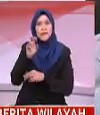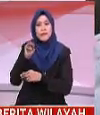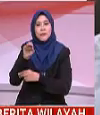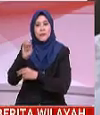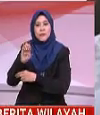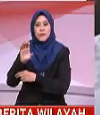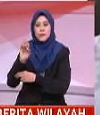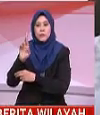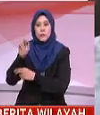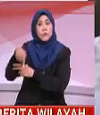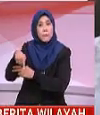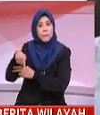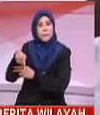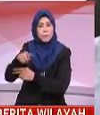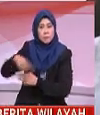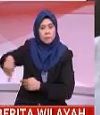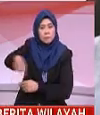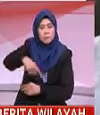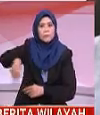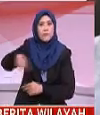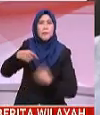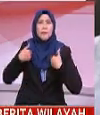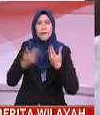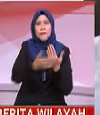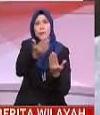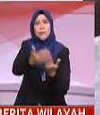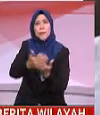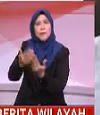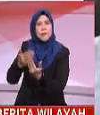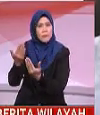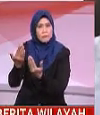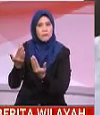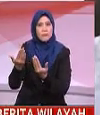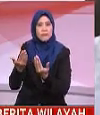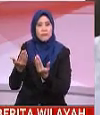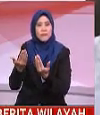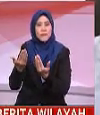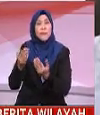Corp. Mereka ini mempunyai kemudahan-kemudahan yang tertentu.